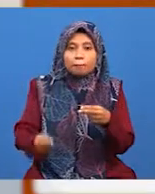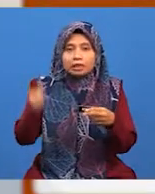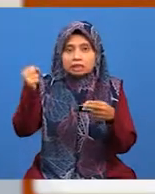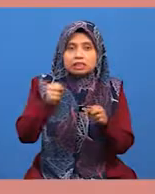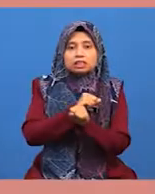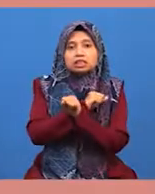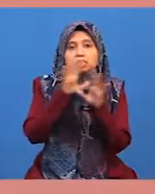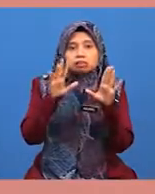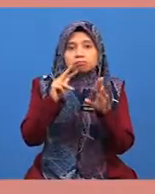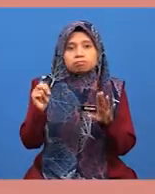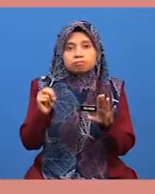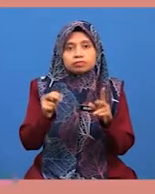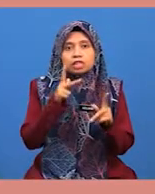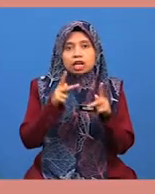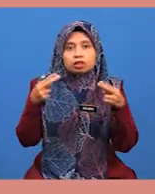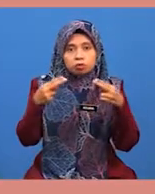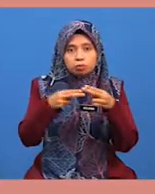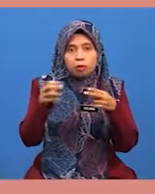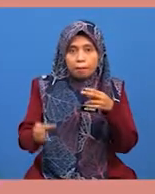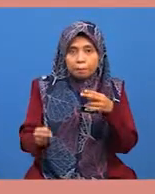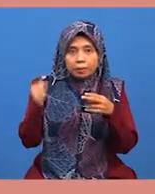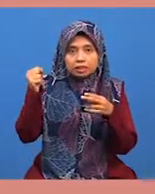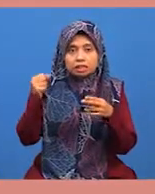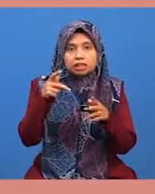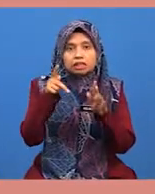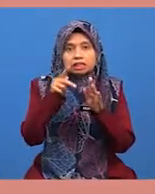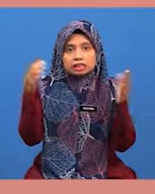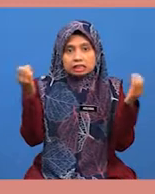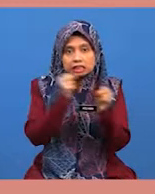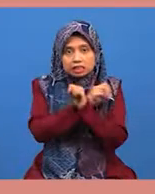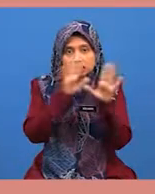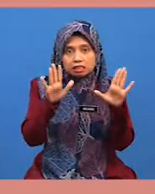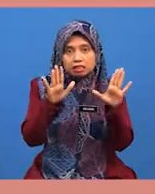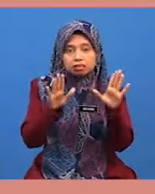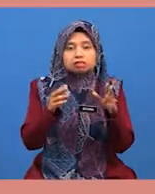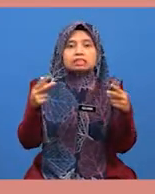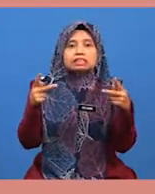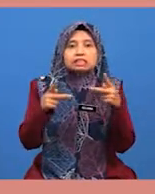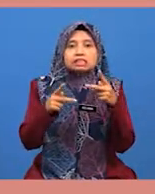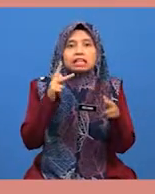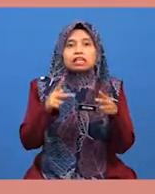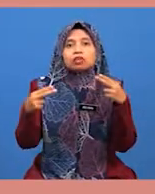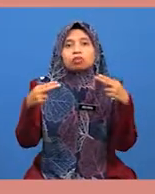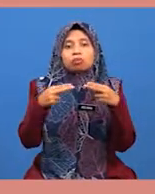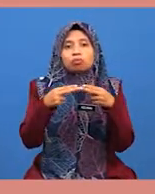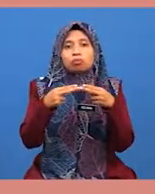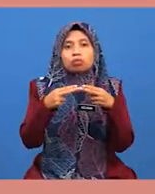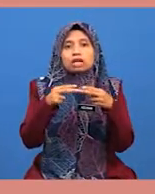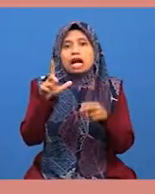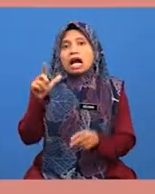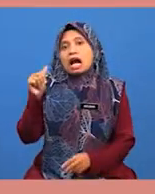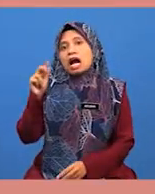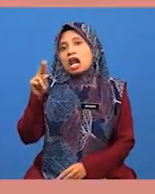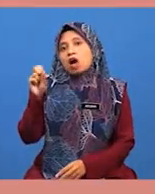keterangan? Kata hubung pancangan keterangan merupakan kata hubung yang menghubungkan klausa